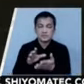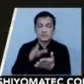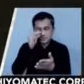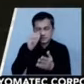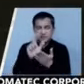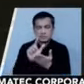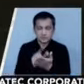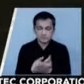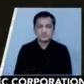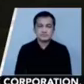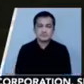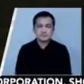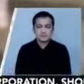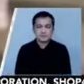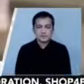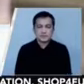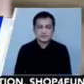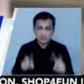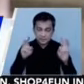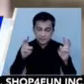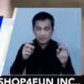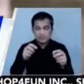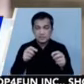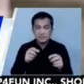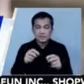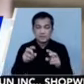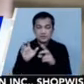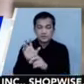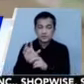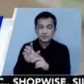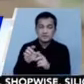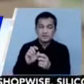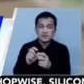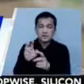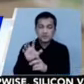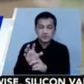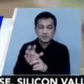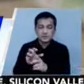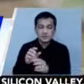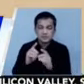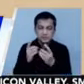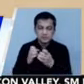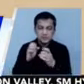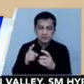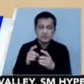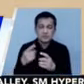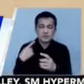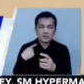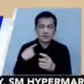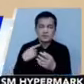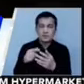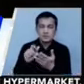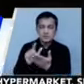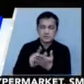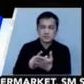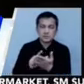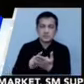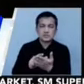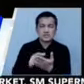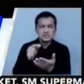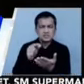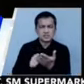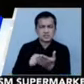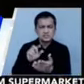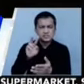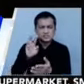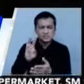Matatanda ang naging kontrobersyal ang DepEd nang lumabas ang isang memo sa curriculum ng Araling Panlipunan sa grade 6 patungkol sa martial law. Sa halip na